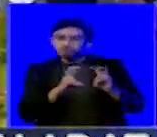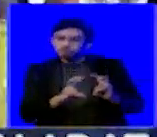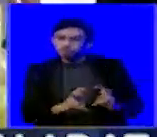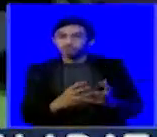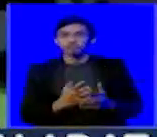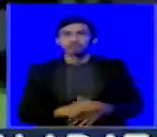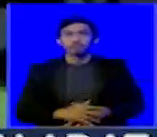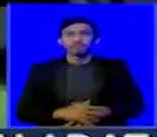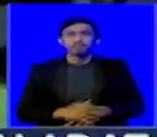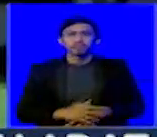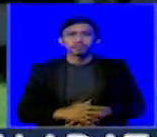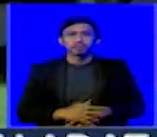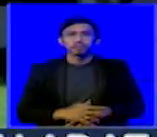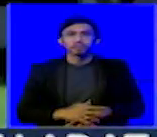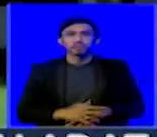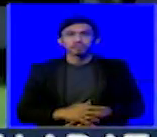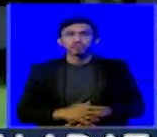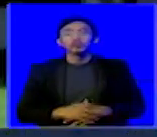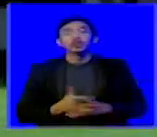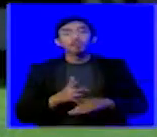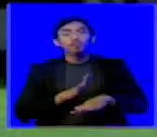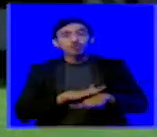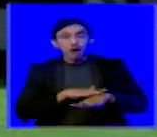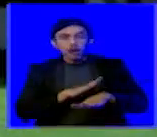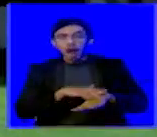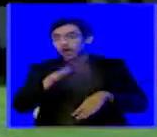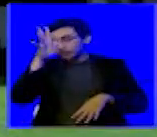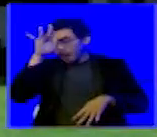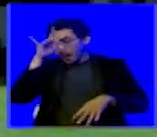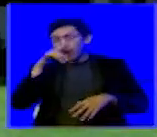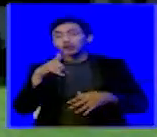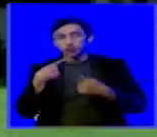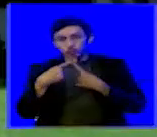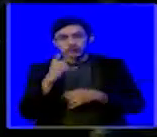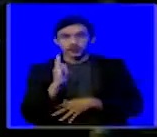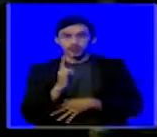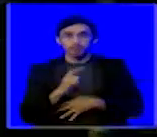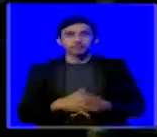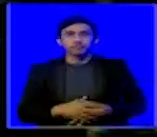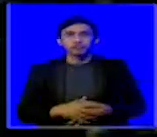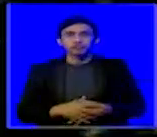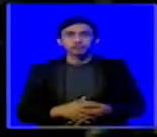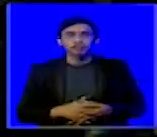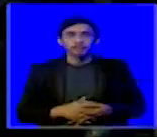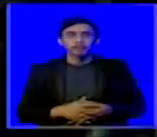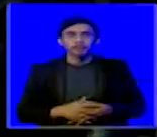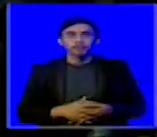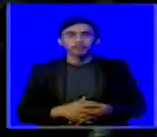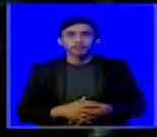akan berkonsultasi dengan tokoh adat Bali. Dari Badung, Bali, tim kontributor melaporkan.